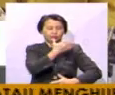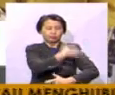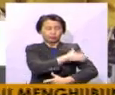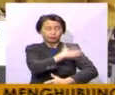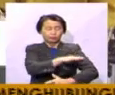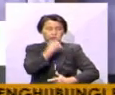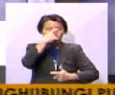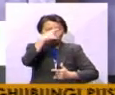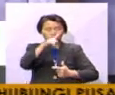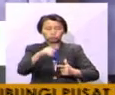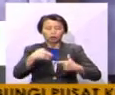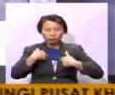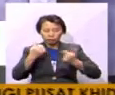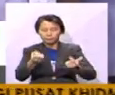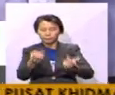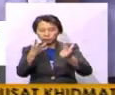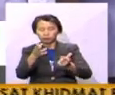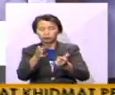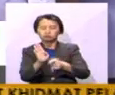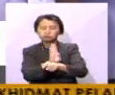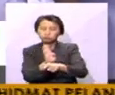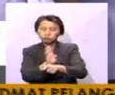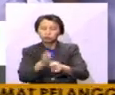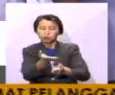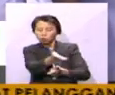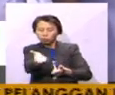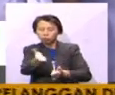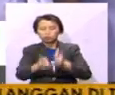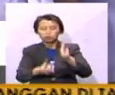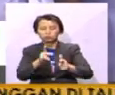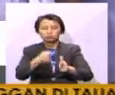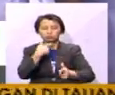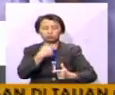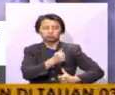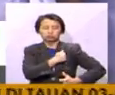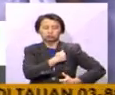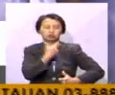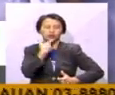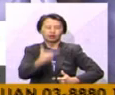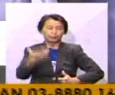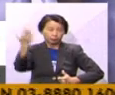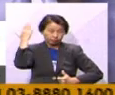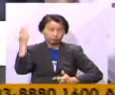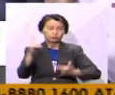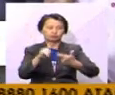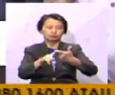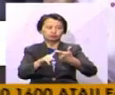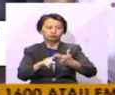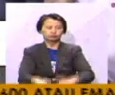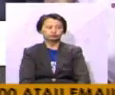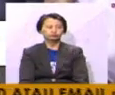pula bagi melahirkan lebih ramai usahawan dari kalangan veteran ATM.